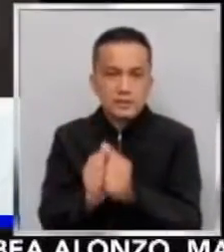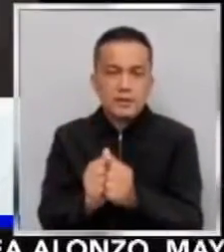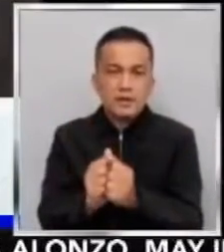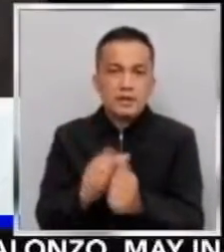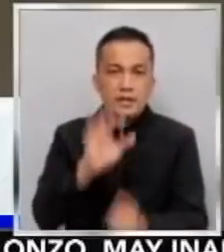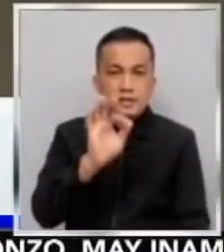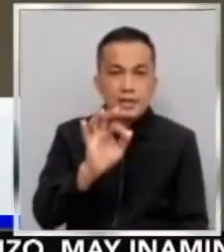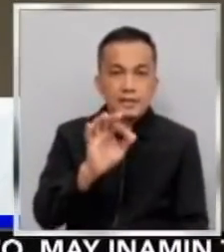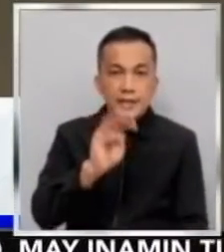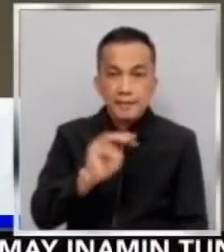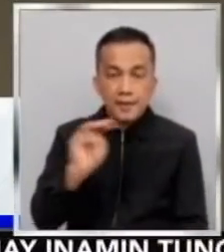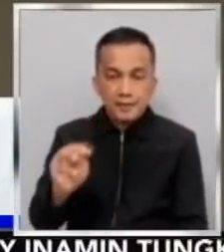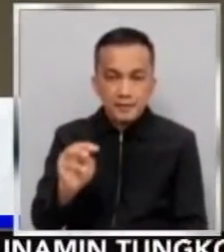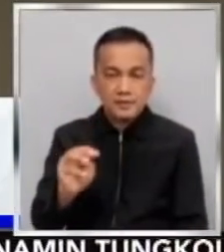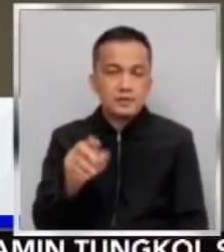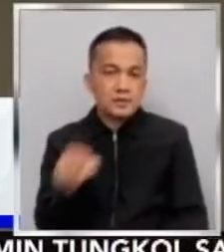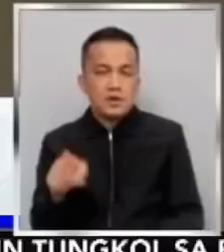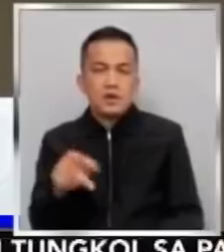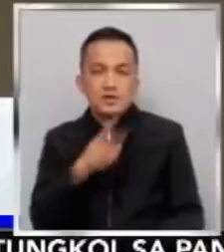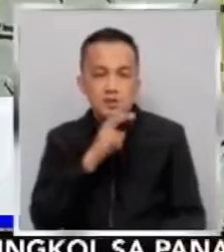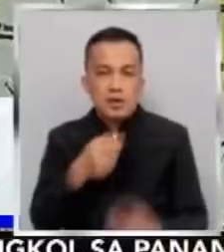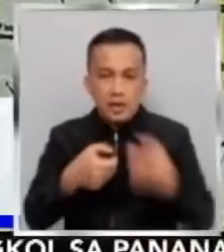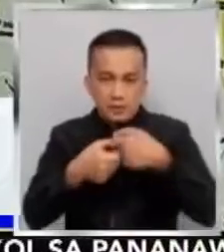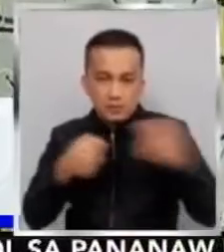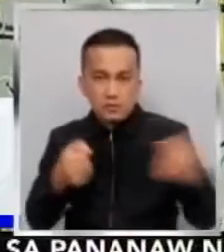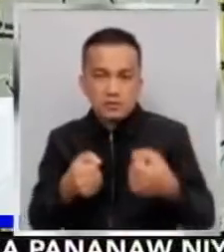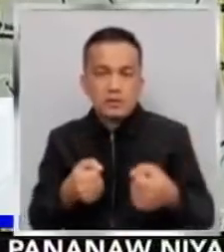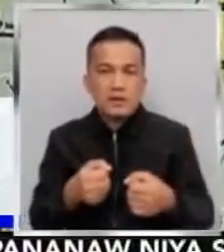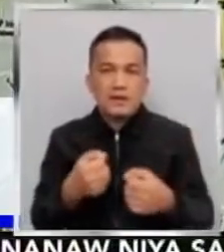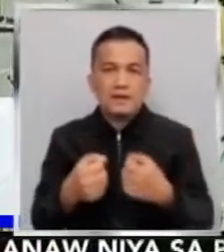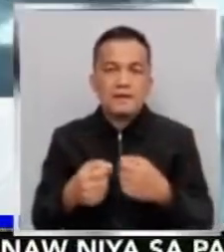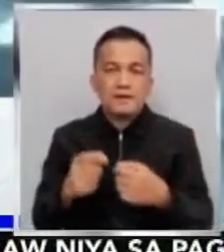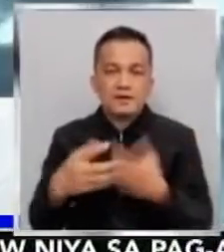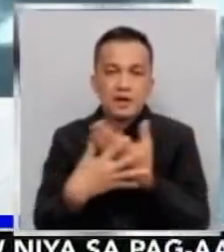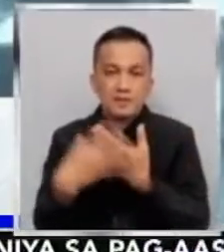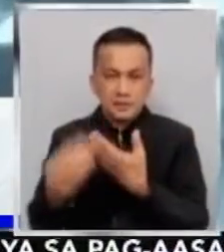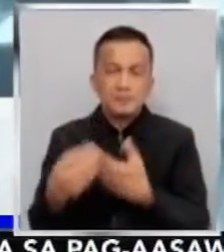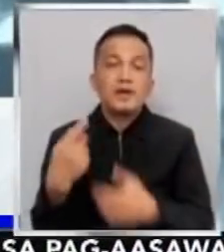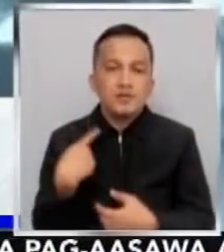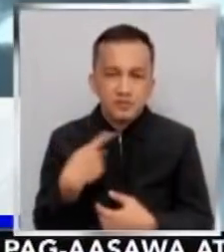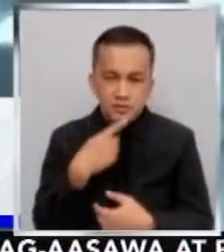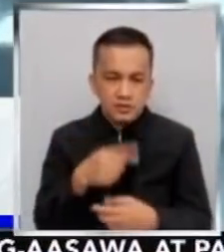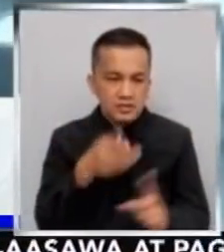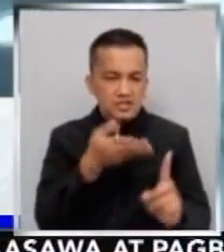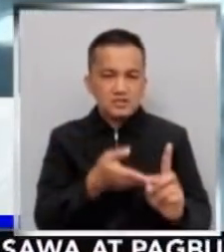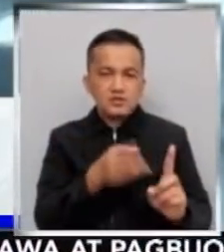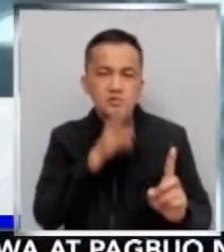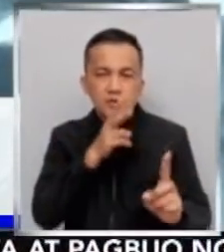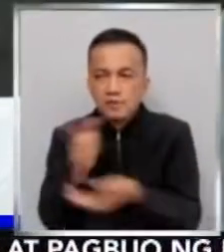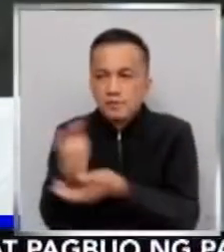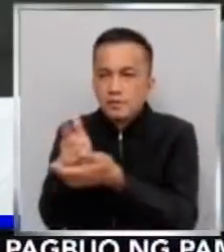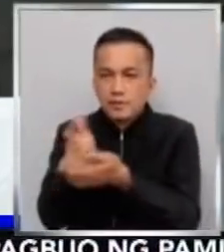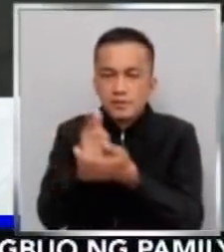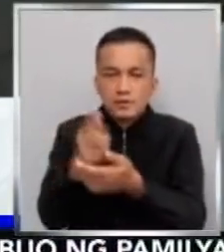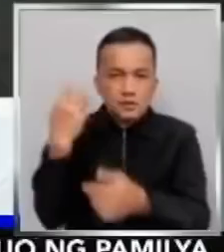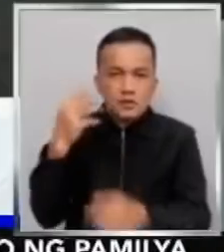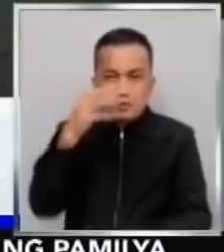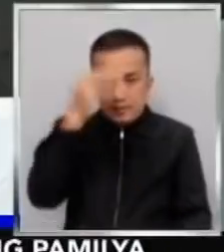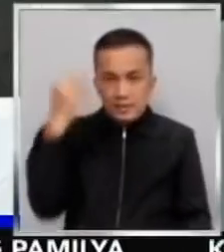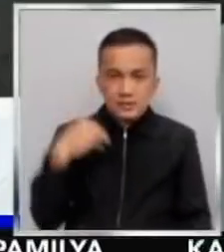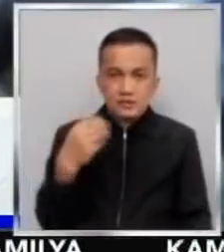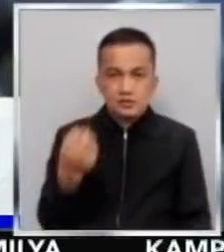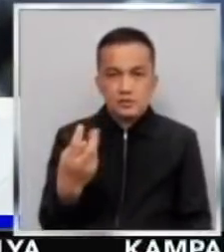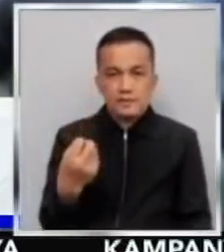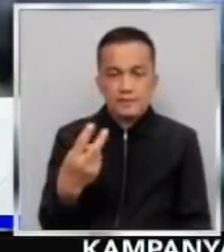Nakumpiska rin sa suspect ang isang granada at replika nito. Si Oliva ay suspect sa pamamaril sa lungsod noong March 12. Kwento ng biktima